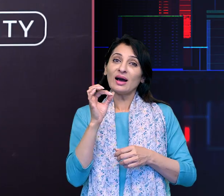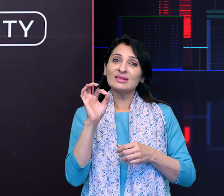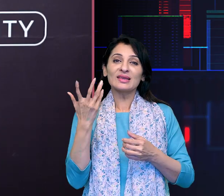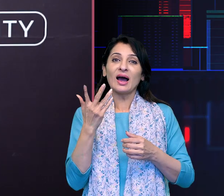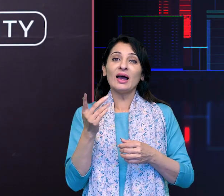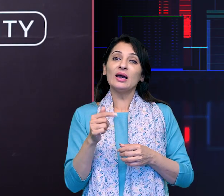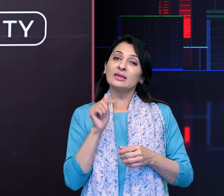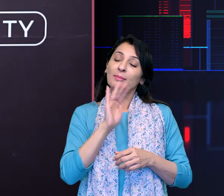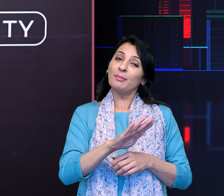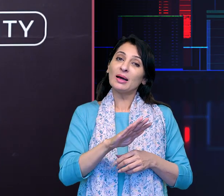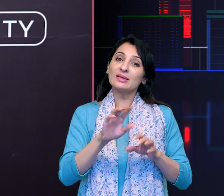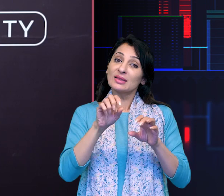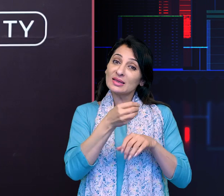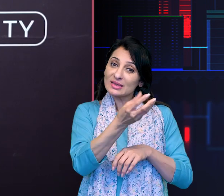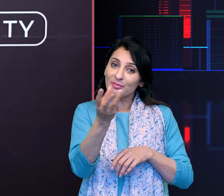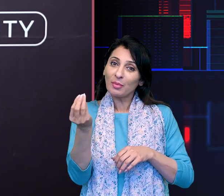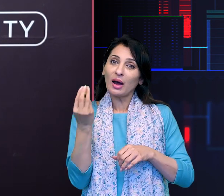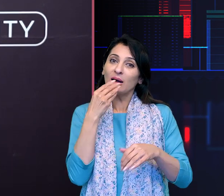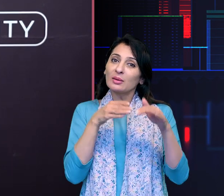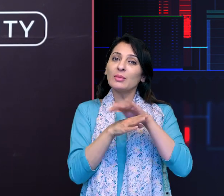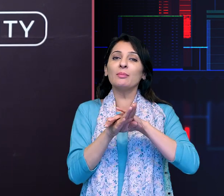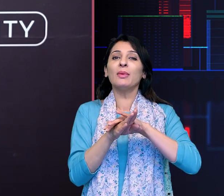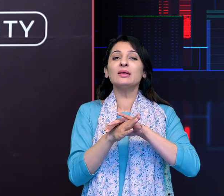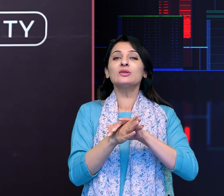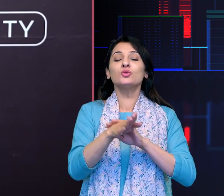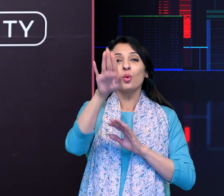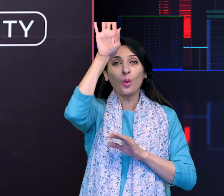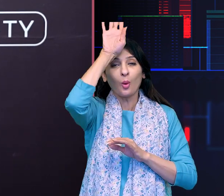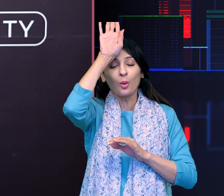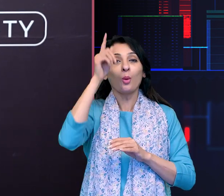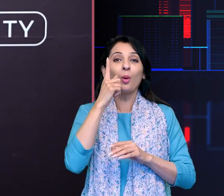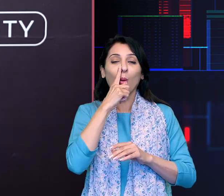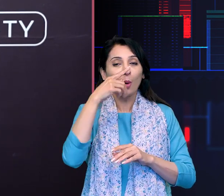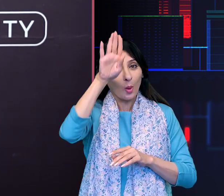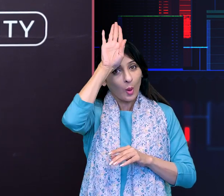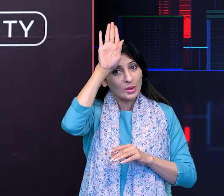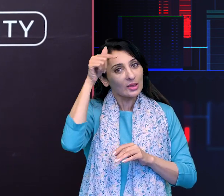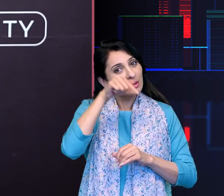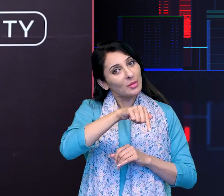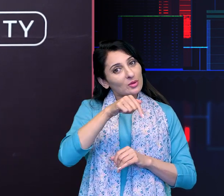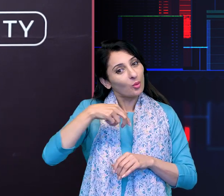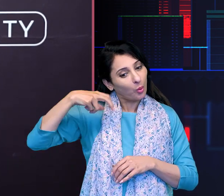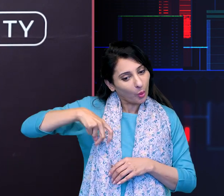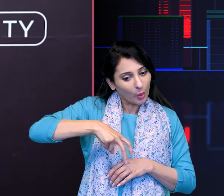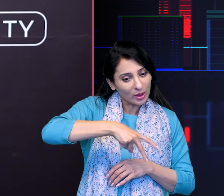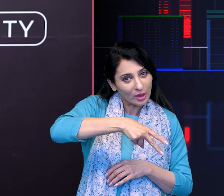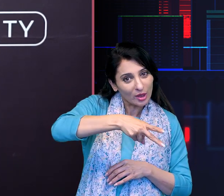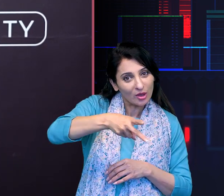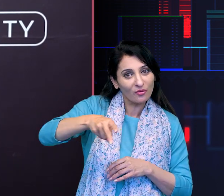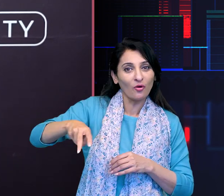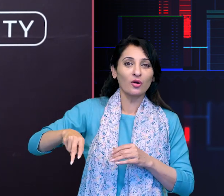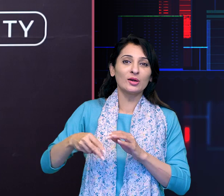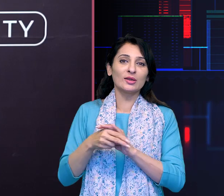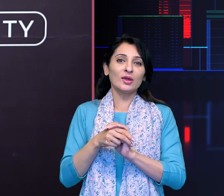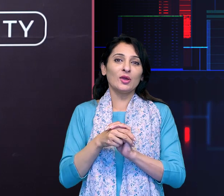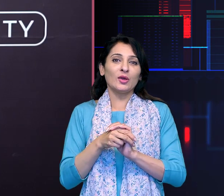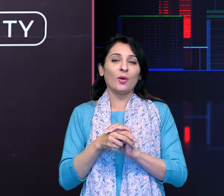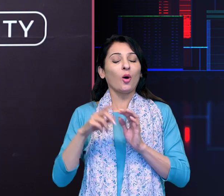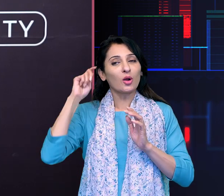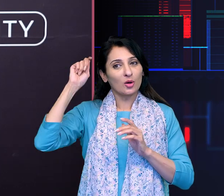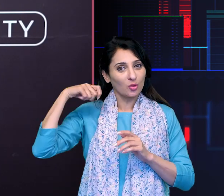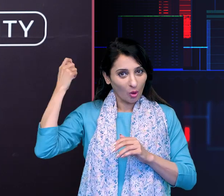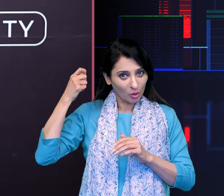फीमेल यानी यहां पर क्वींस जो है वो वॉक करती थी एक बारीक कपड़े से ढकी हुई थी और यहां पर वो अपनी kamijon के साथ